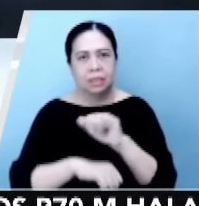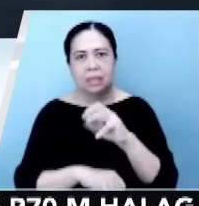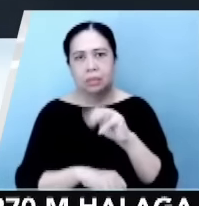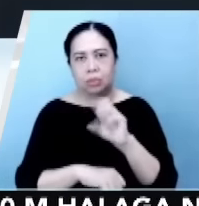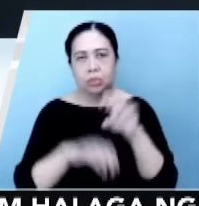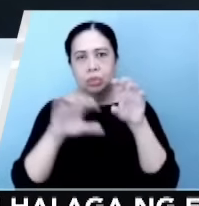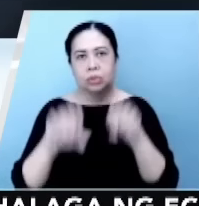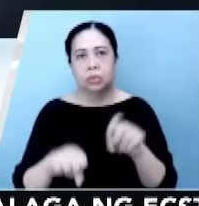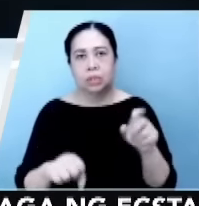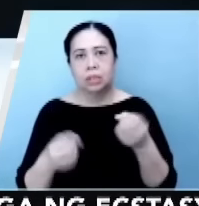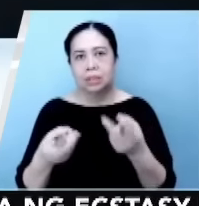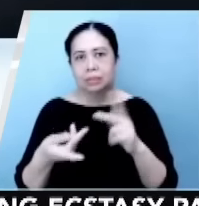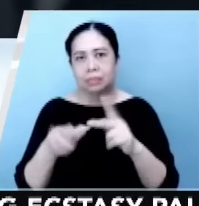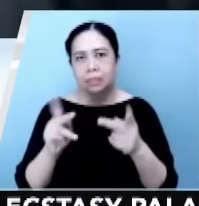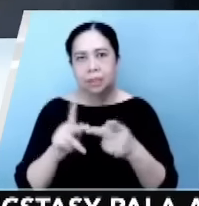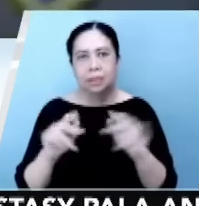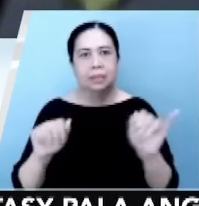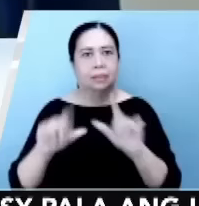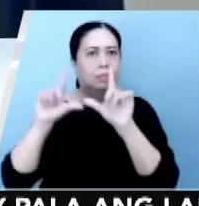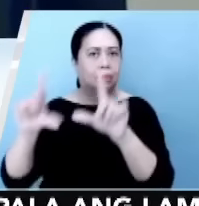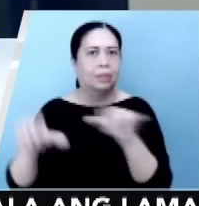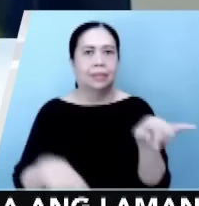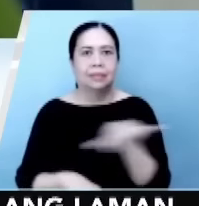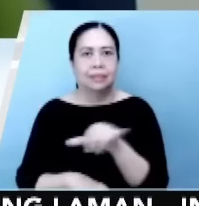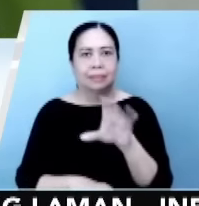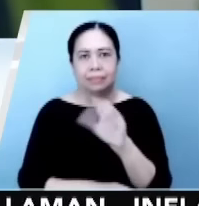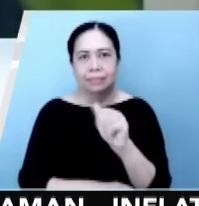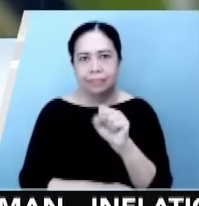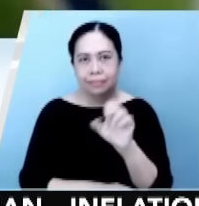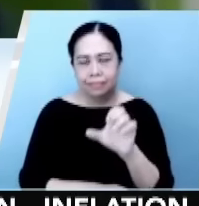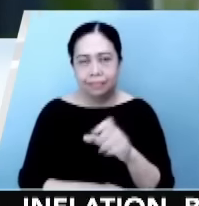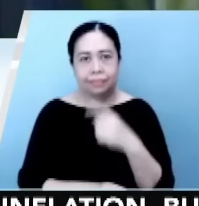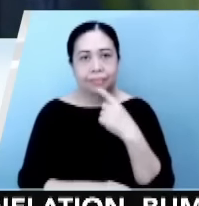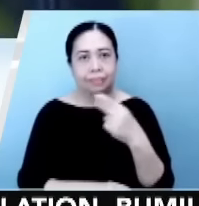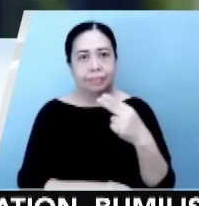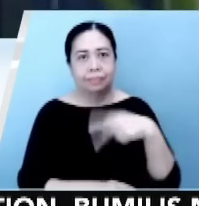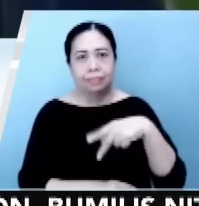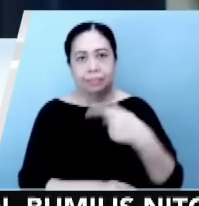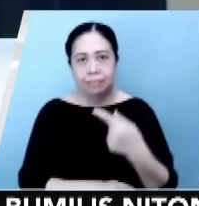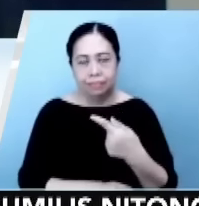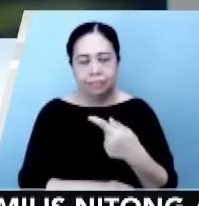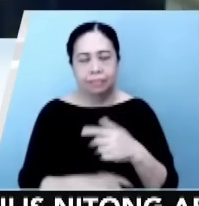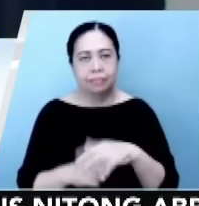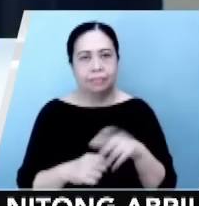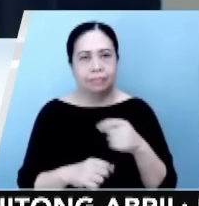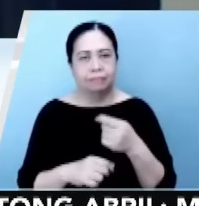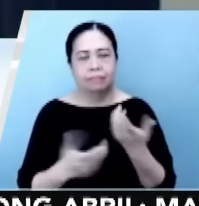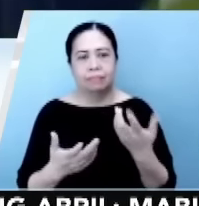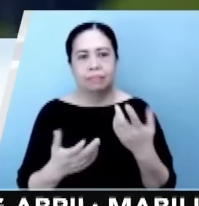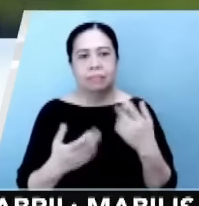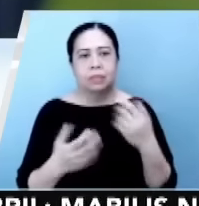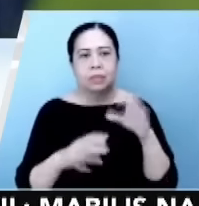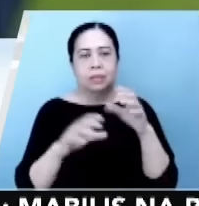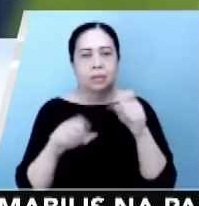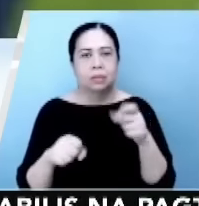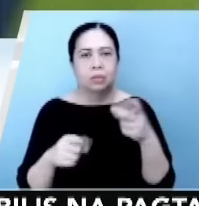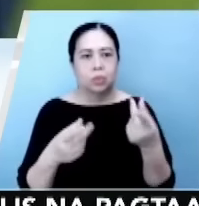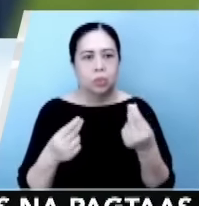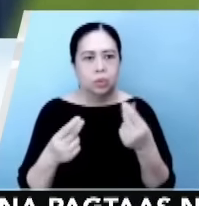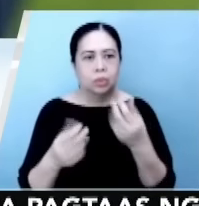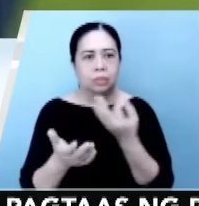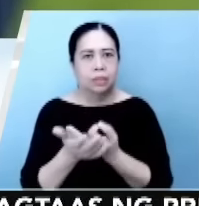kinakasama na wanted din sa parehong kaso. Ayon sa HPG, Task Force Limbas, tinangay ng mga suspect ang pera ng mga